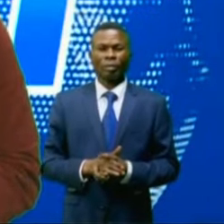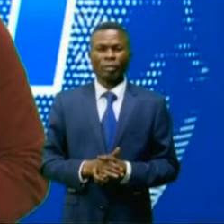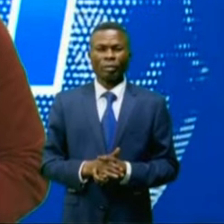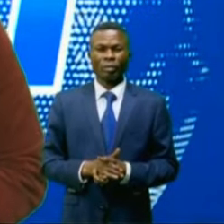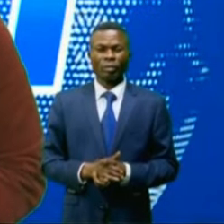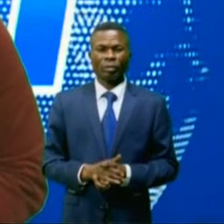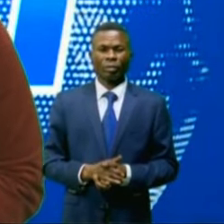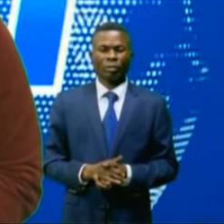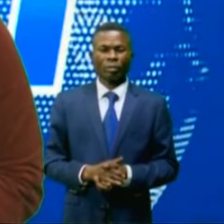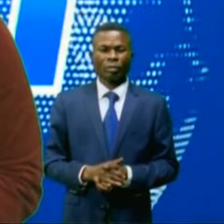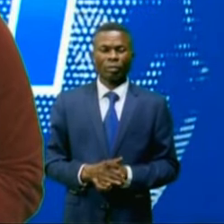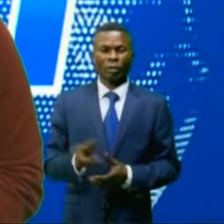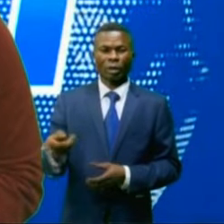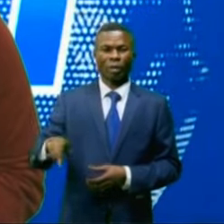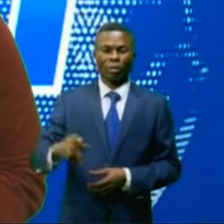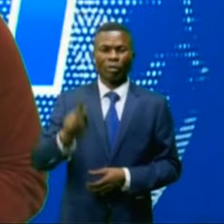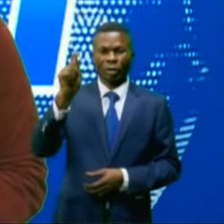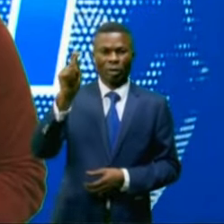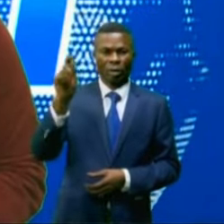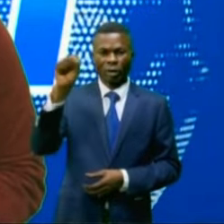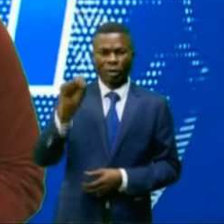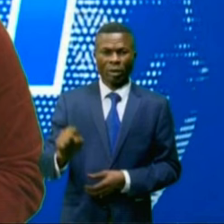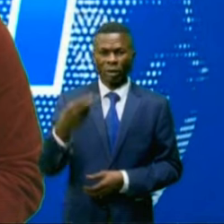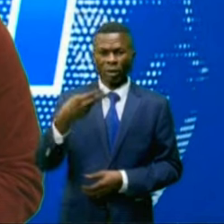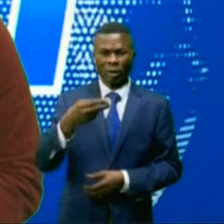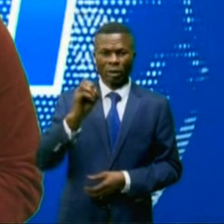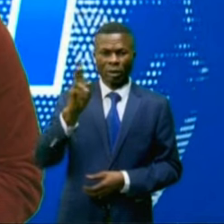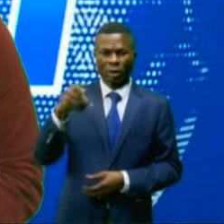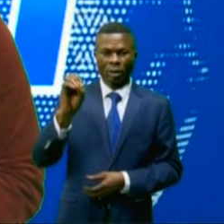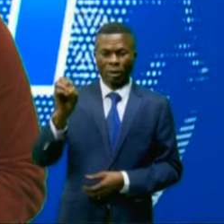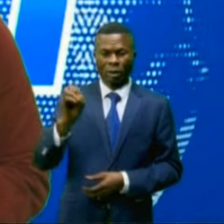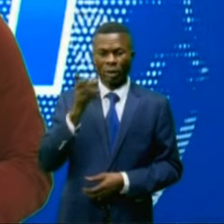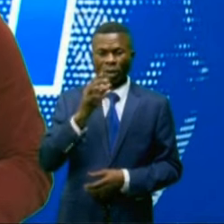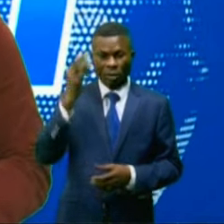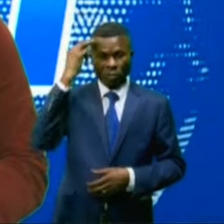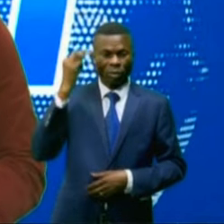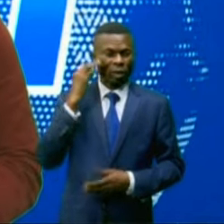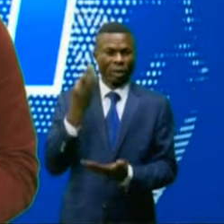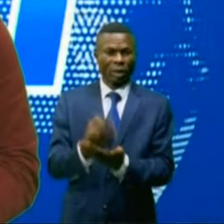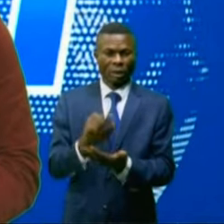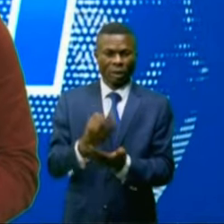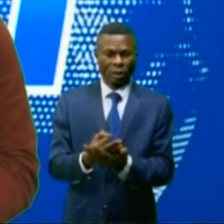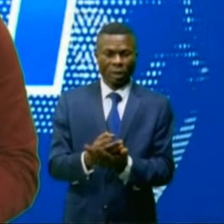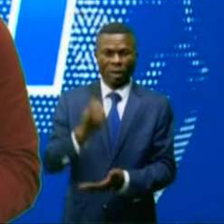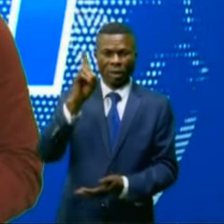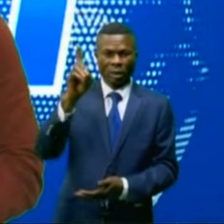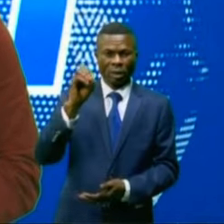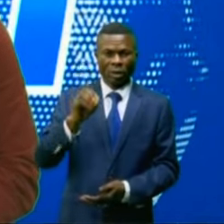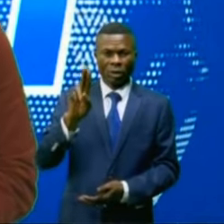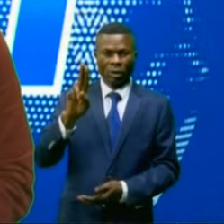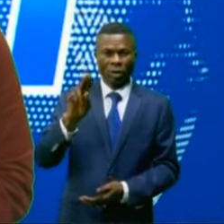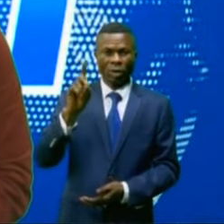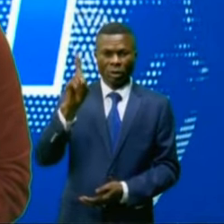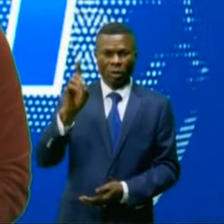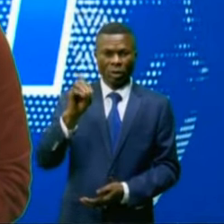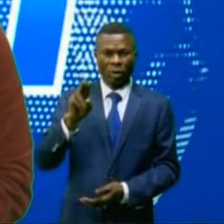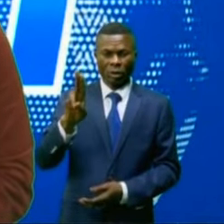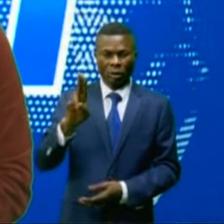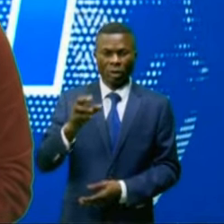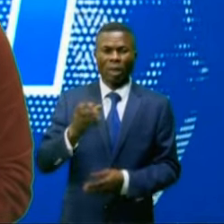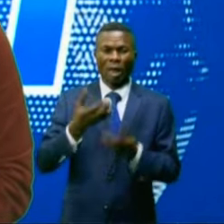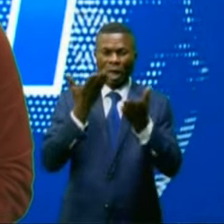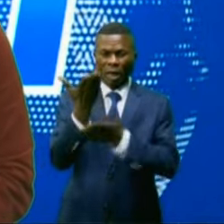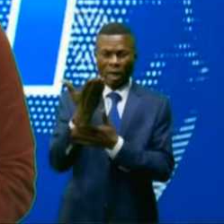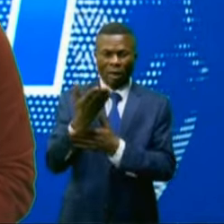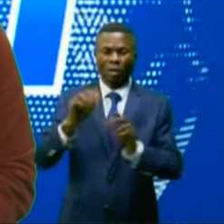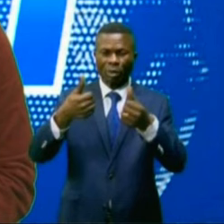Cap sur la province de la Tchopo, en séjour à Kisangani, le ministre de Finances, Doudou Fouamba Likoundé, a prêché l'unité